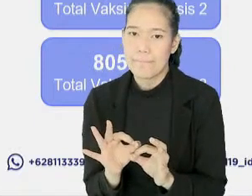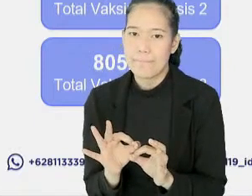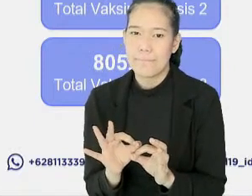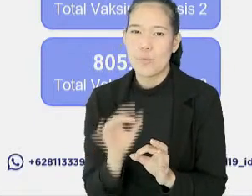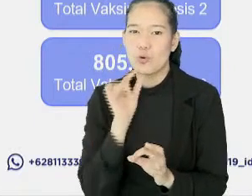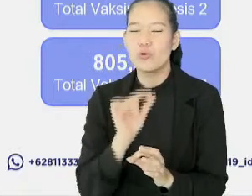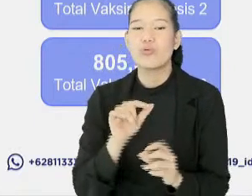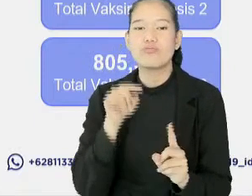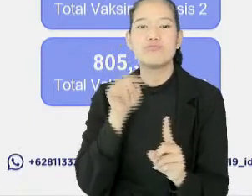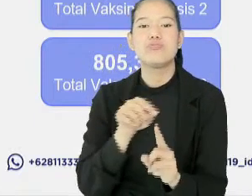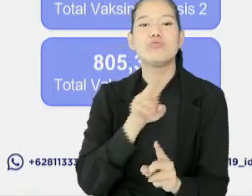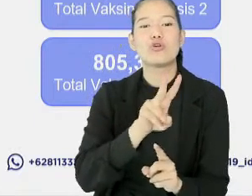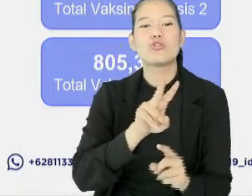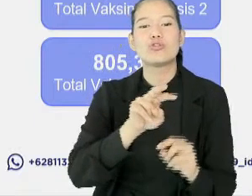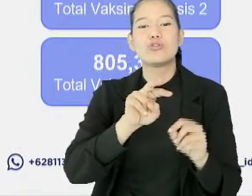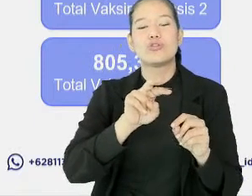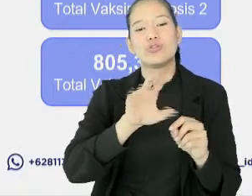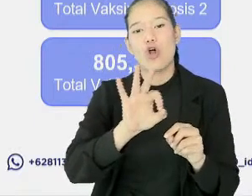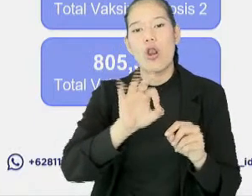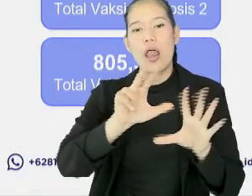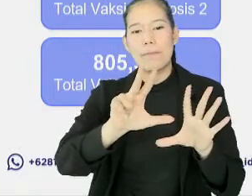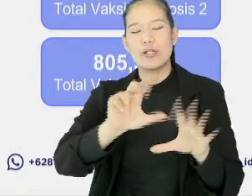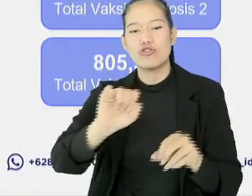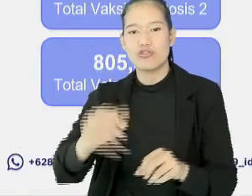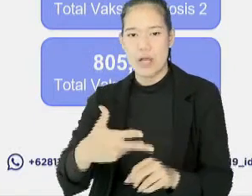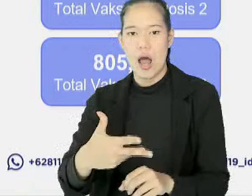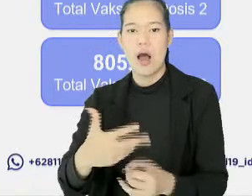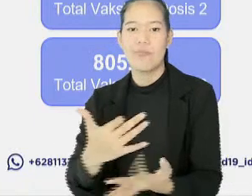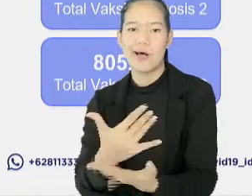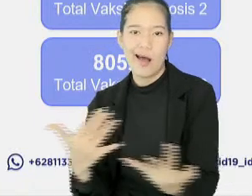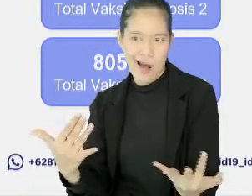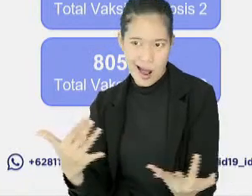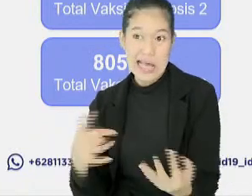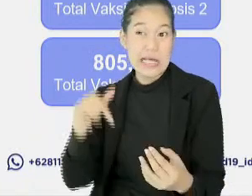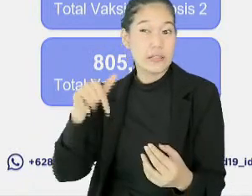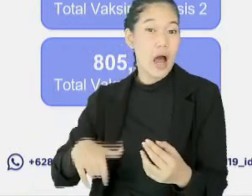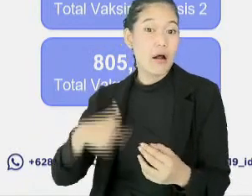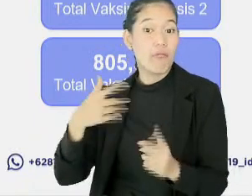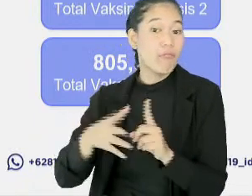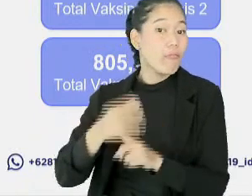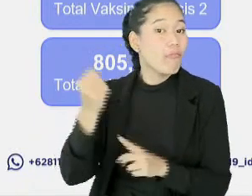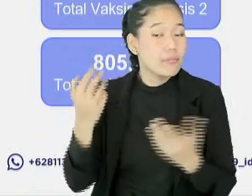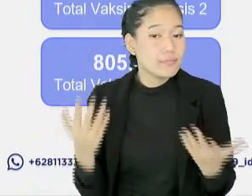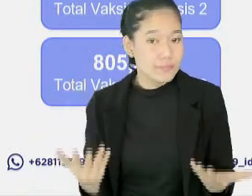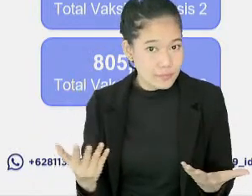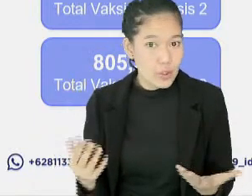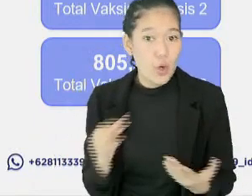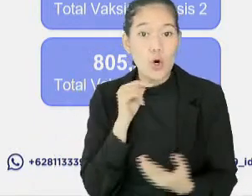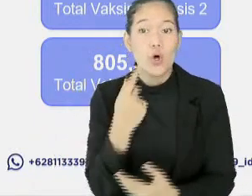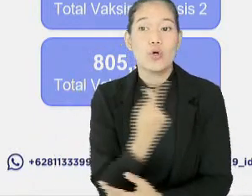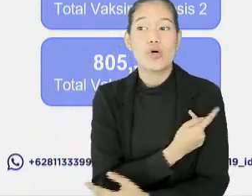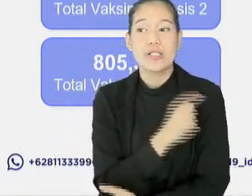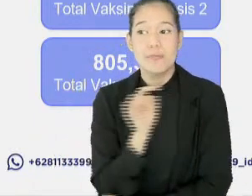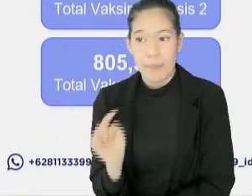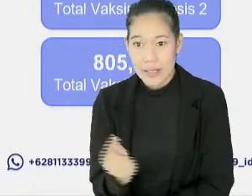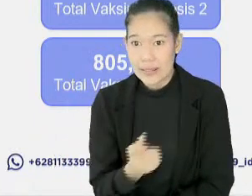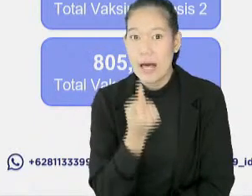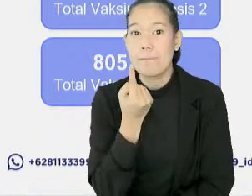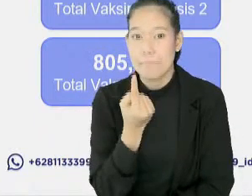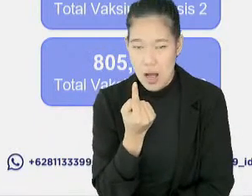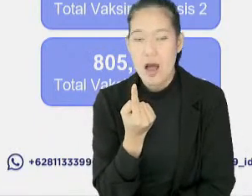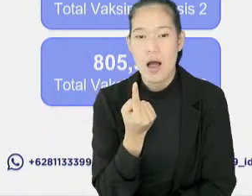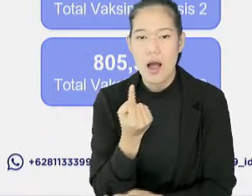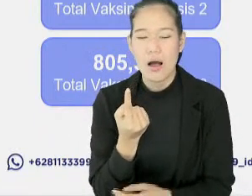dosis kepada 208 juta warga Indonesia saat ini capaiannya gimana layarnya untuk dosis tahap satu